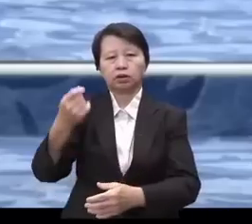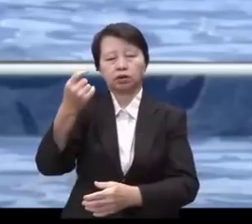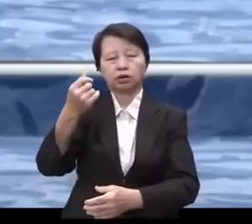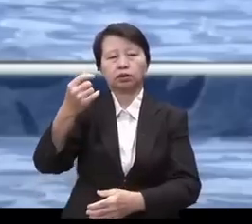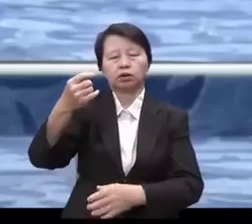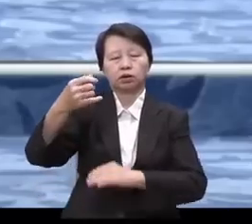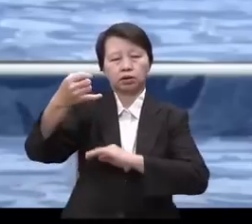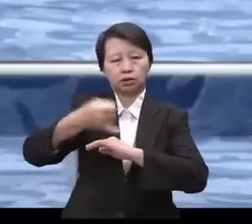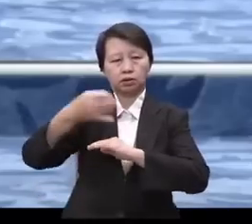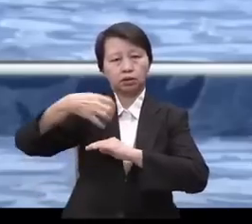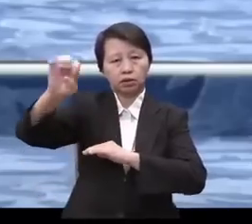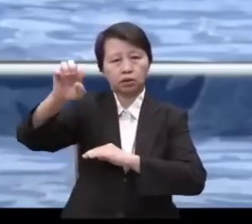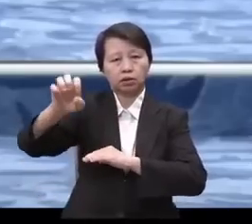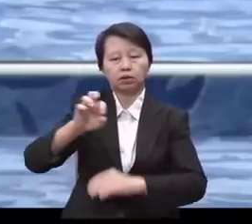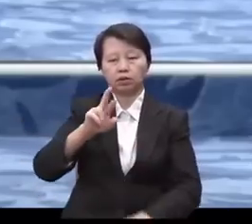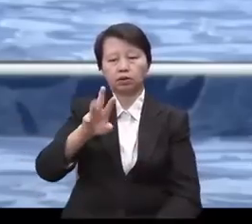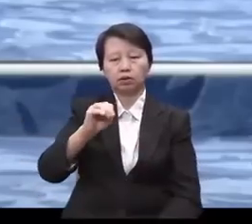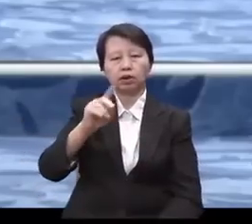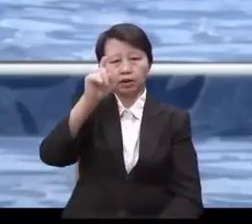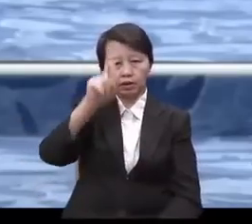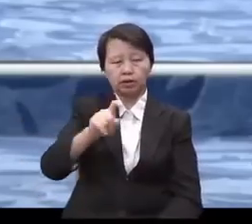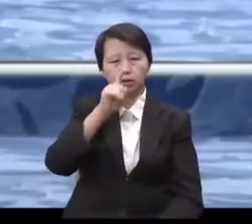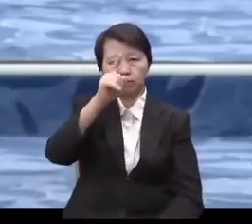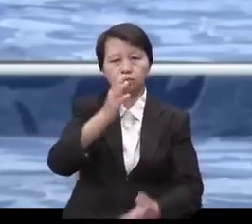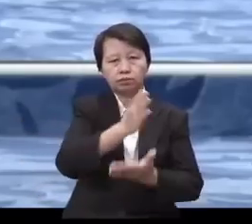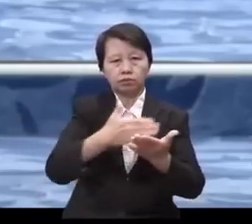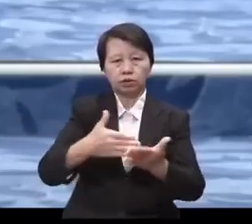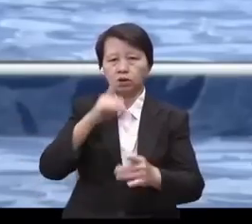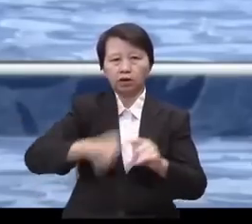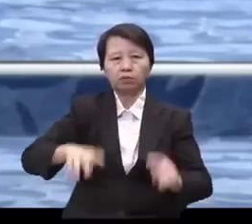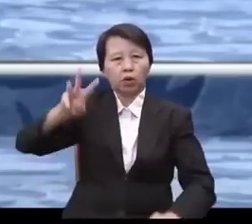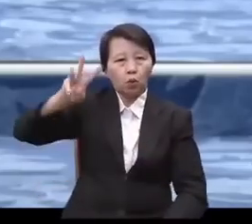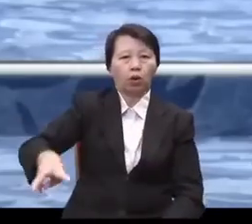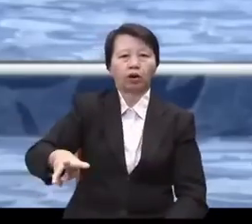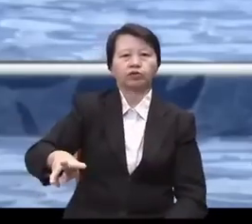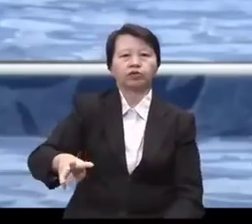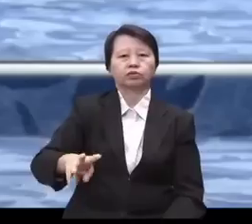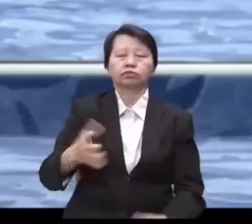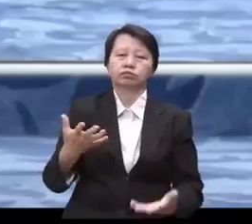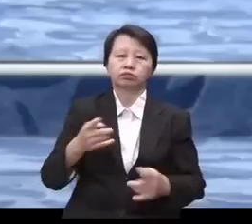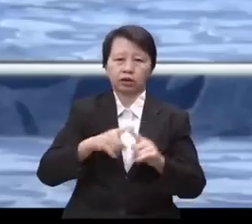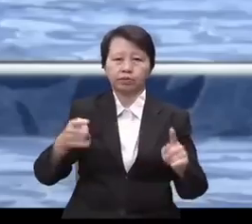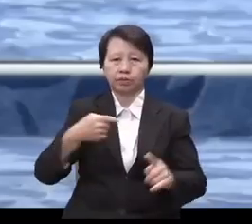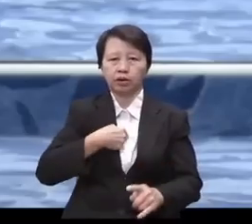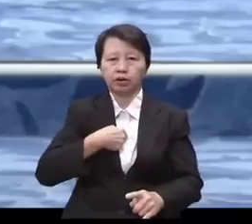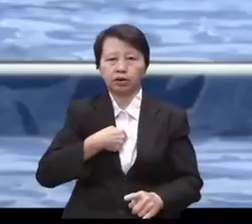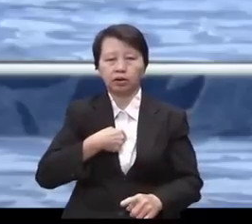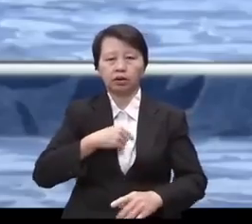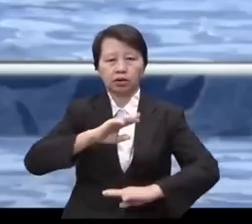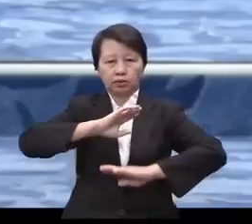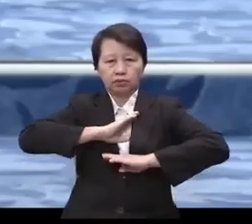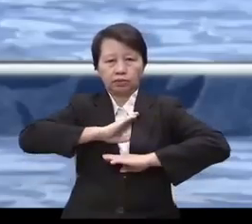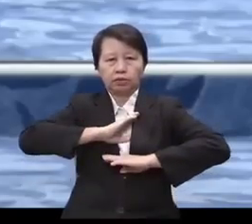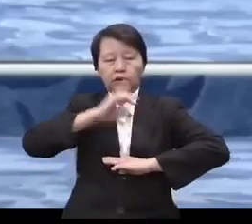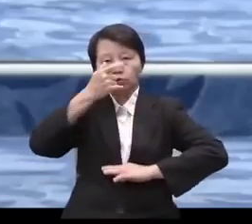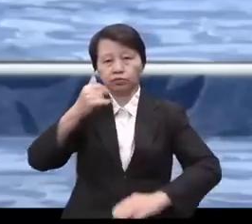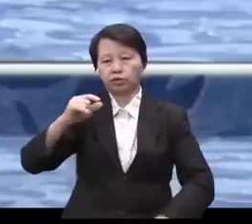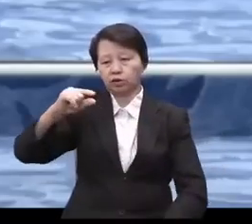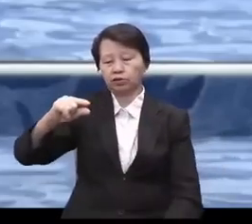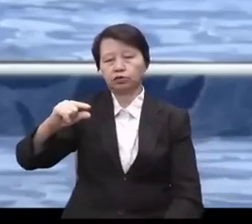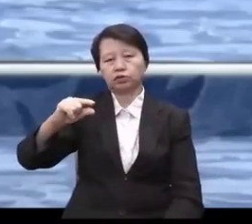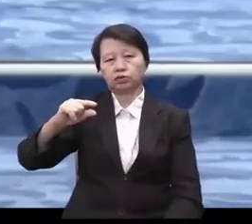ringgit, memang benar sebahagian. Dia tidak dapat mewajibkan, tetapi saya puas hati kerana